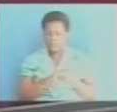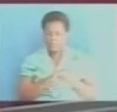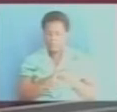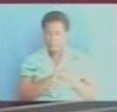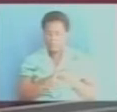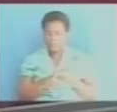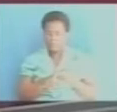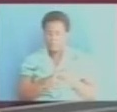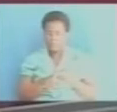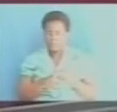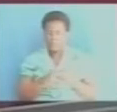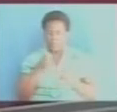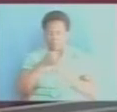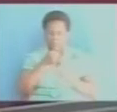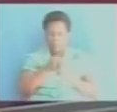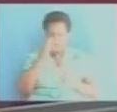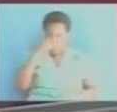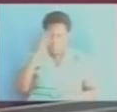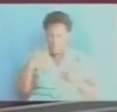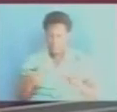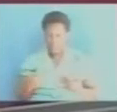Pisi hivi Kali